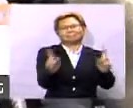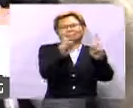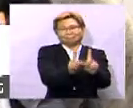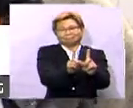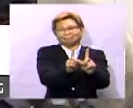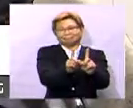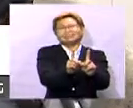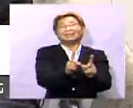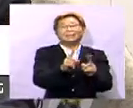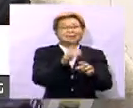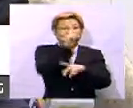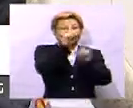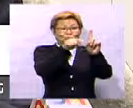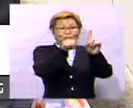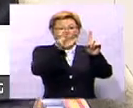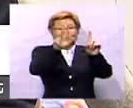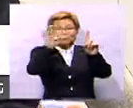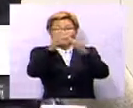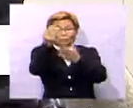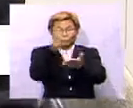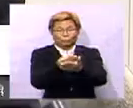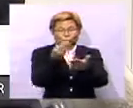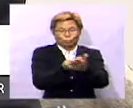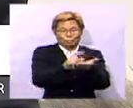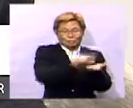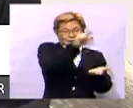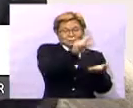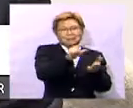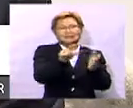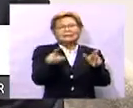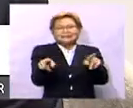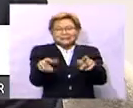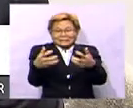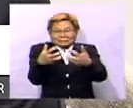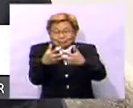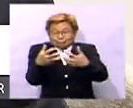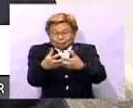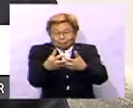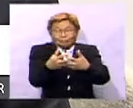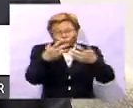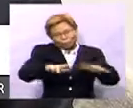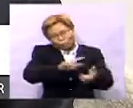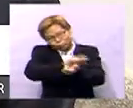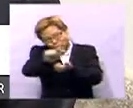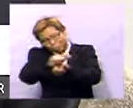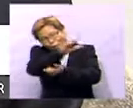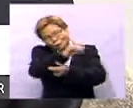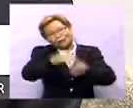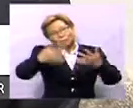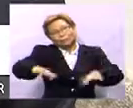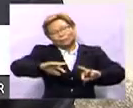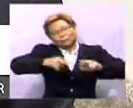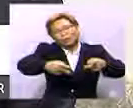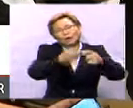Setakat ini, 1.3 bilion ringgit jumlah geran sepadan di bawah DSIF telah diluluskan dan berjaya